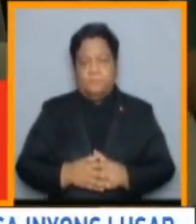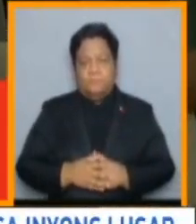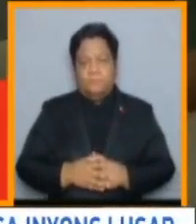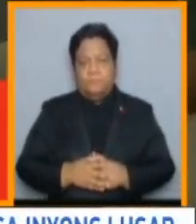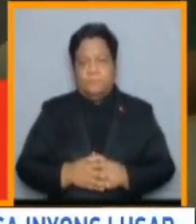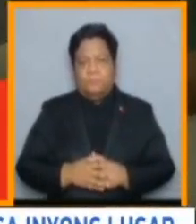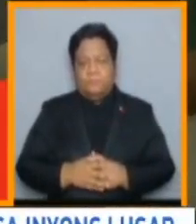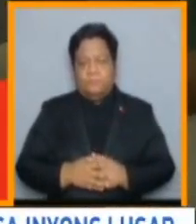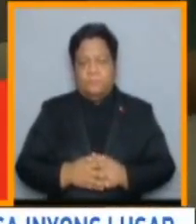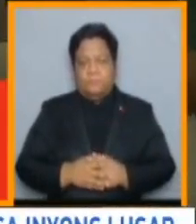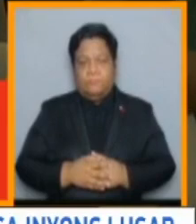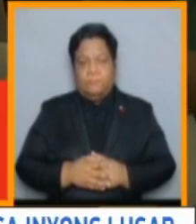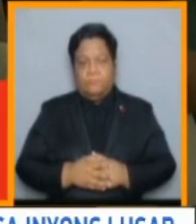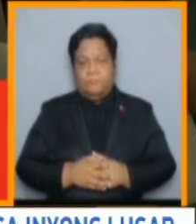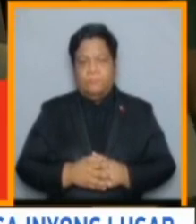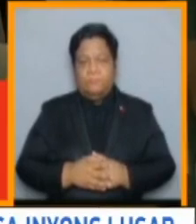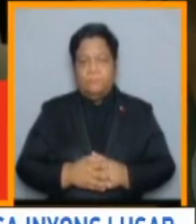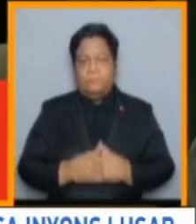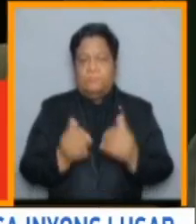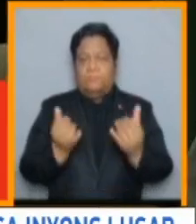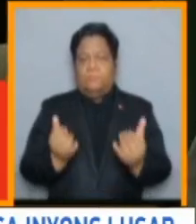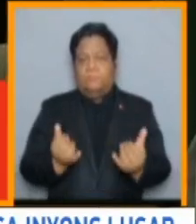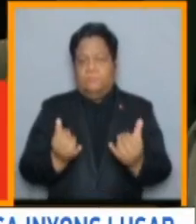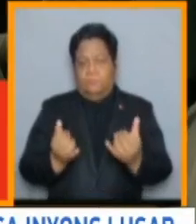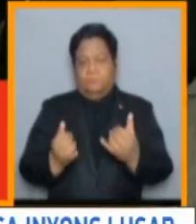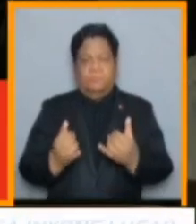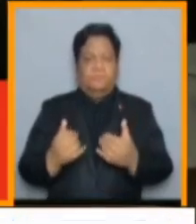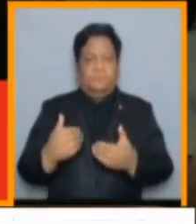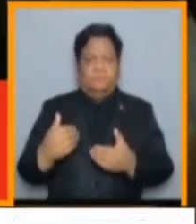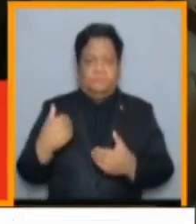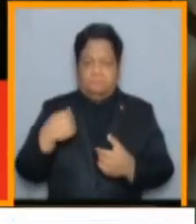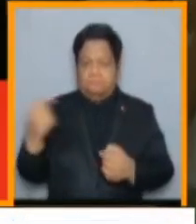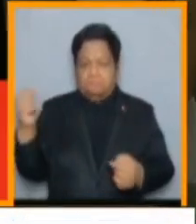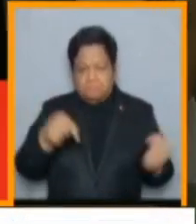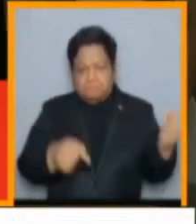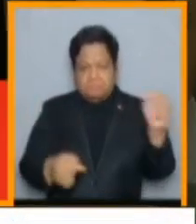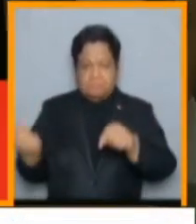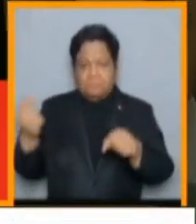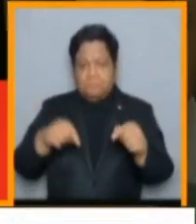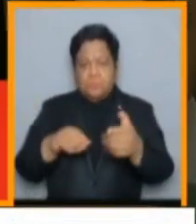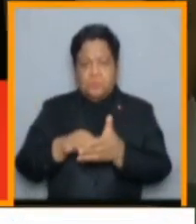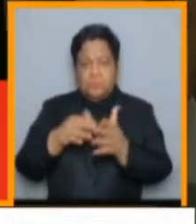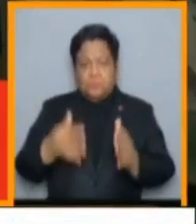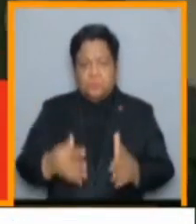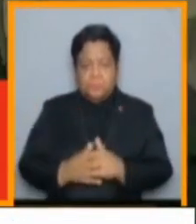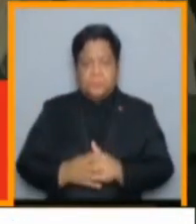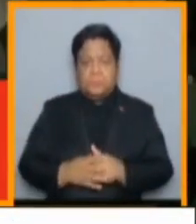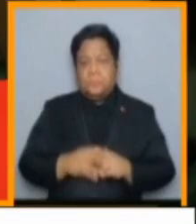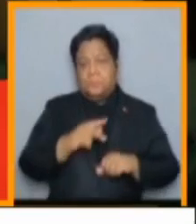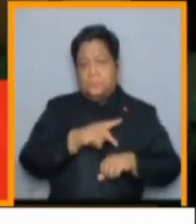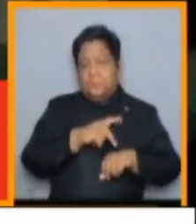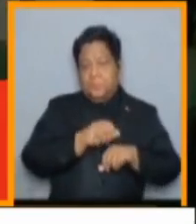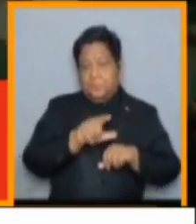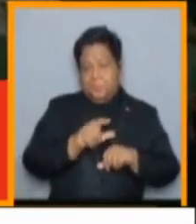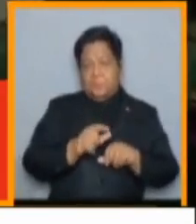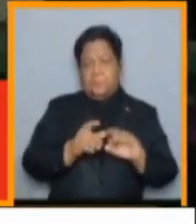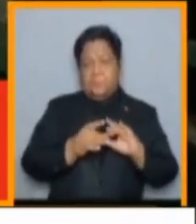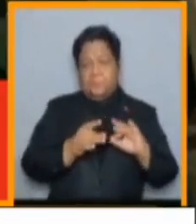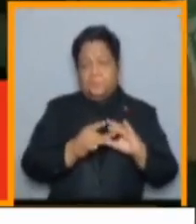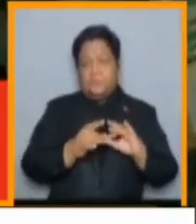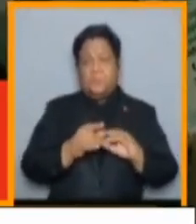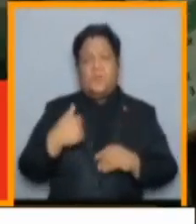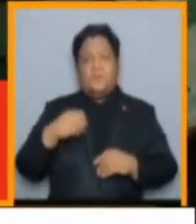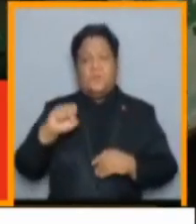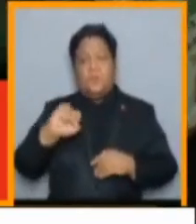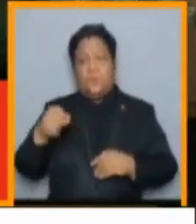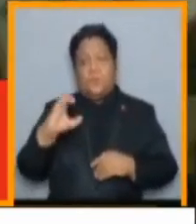Sa mga oras na ito, paunti-unti nang dumarating ang mga estudyante at ayon kay Principal Demi, darating si San Juan Mayor Francis Zamora mamayang